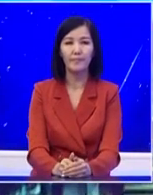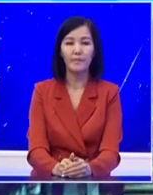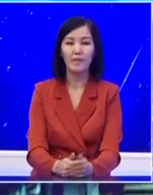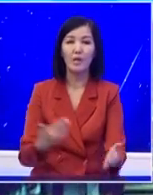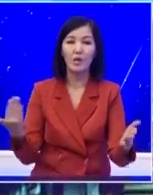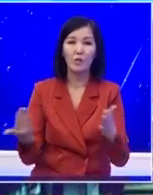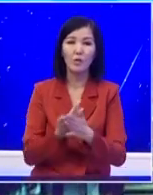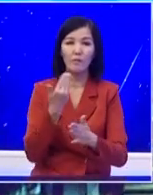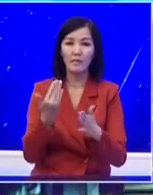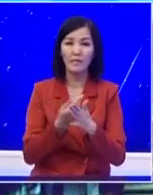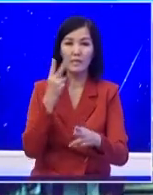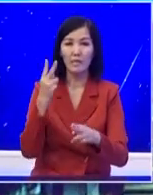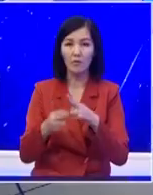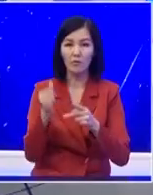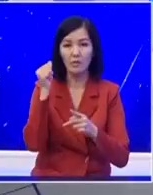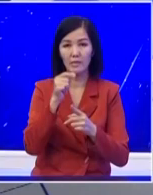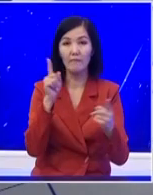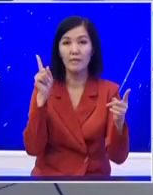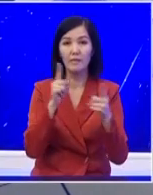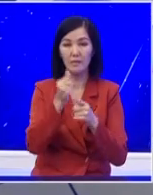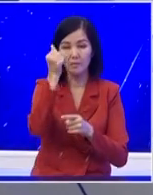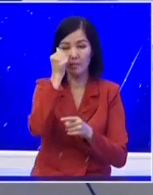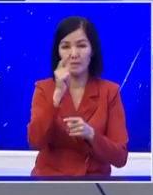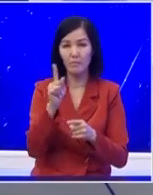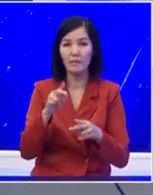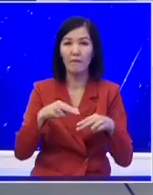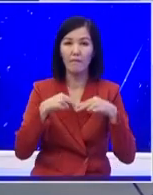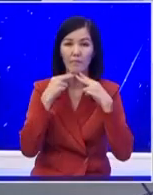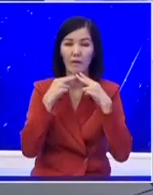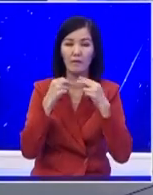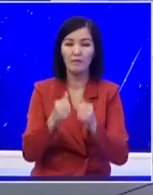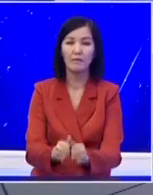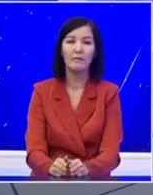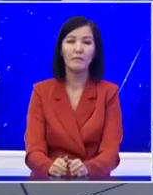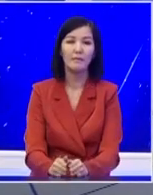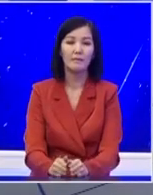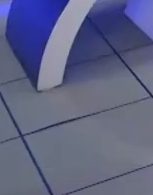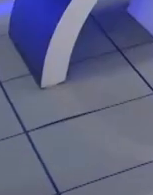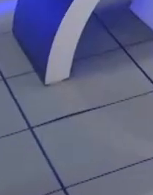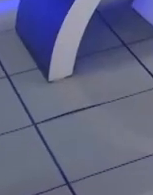Такими событиями был насыщен уходящий день. Спасибо за внимание. Встретимся завтра в это же время.